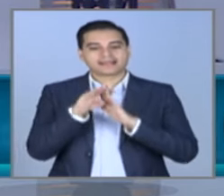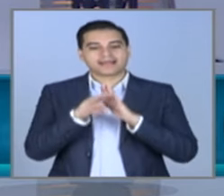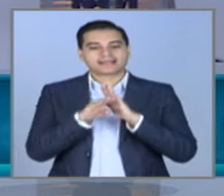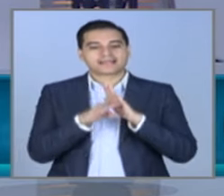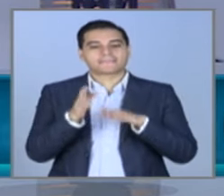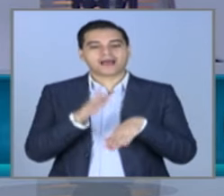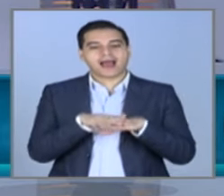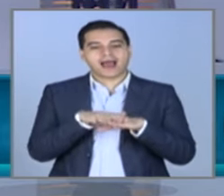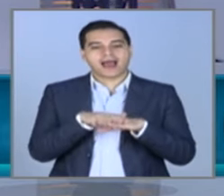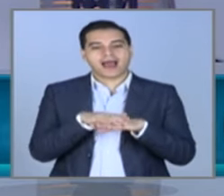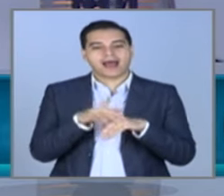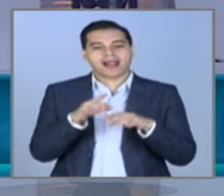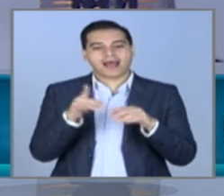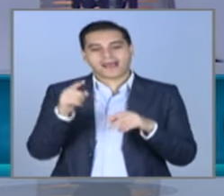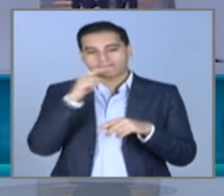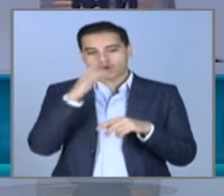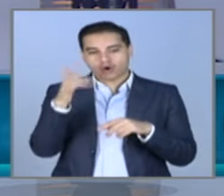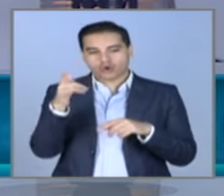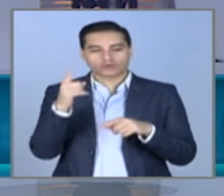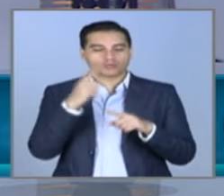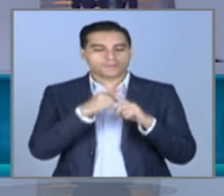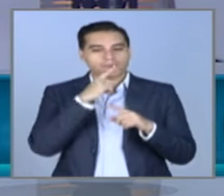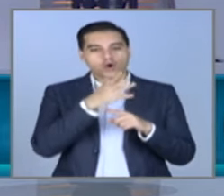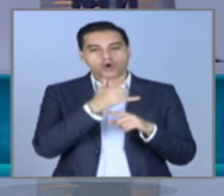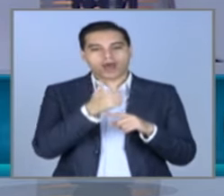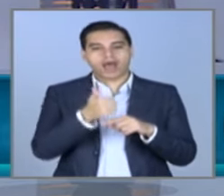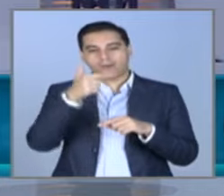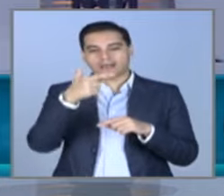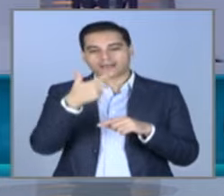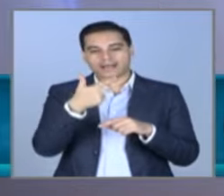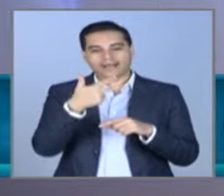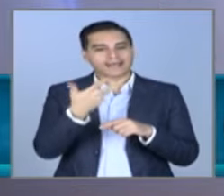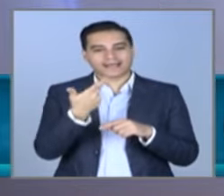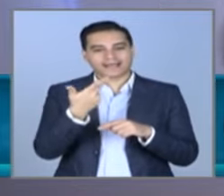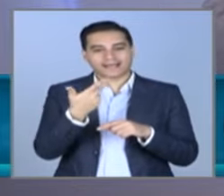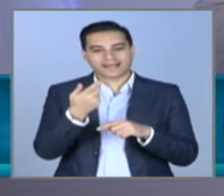ترتيب الاولويات لمنة وشروق ايه؟ نكتب